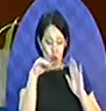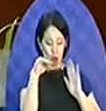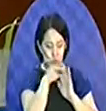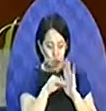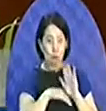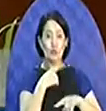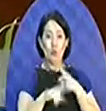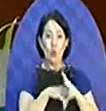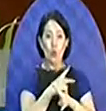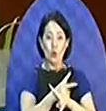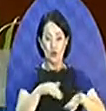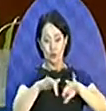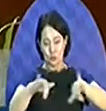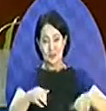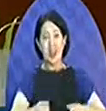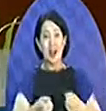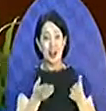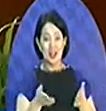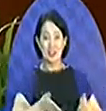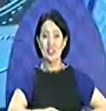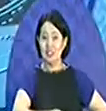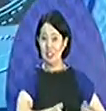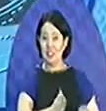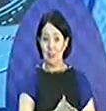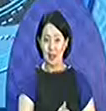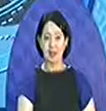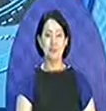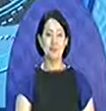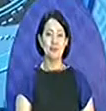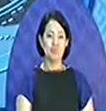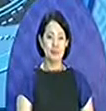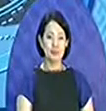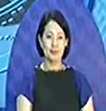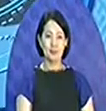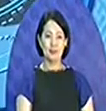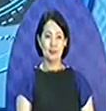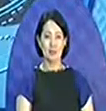чиглэлтэй байна. Нийтийн албанд